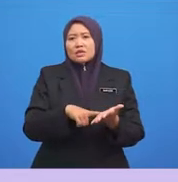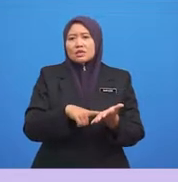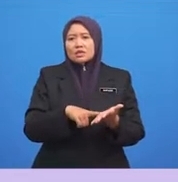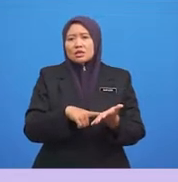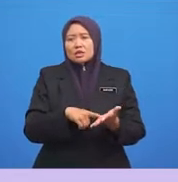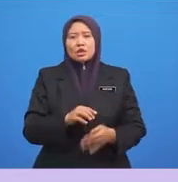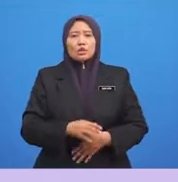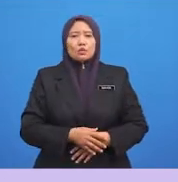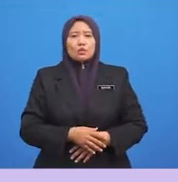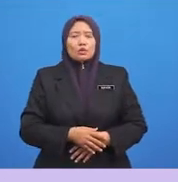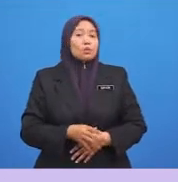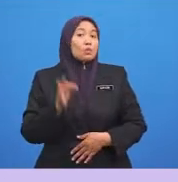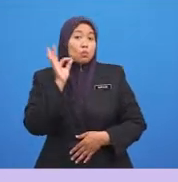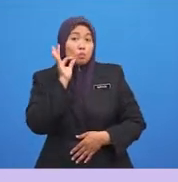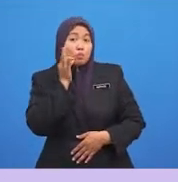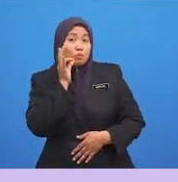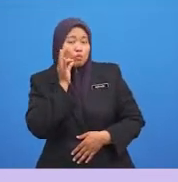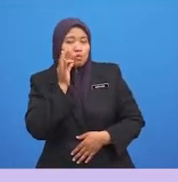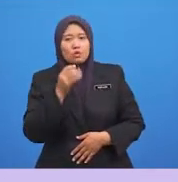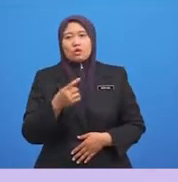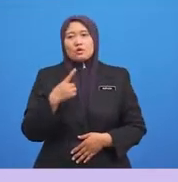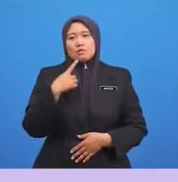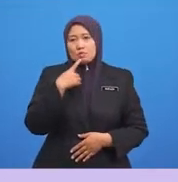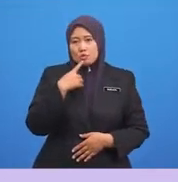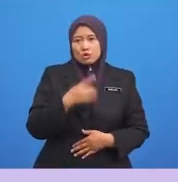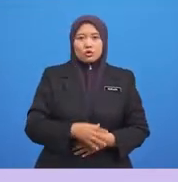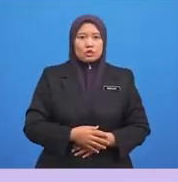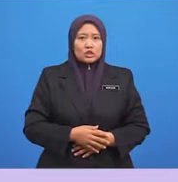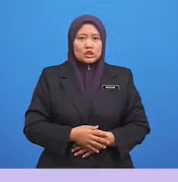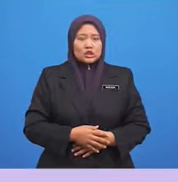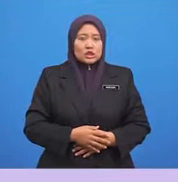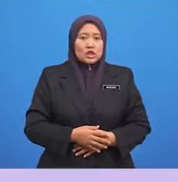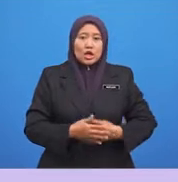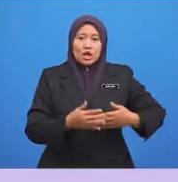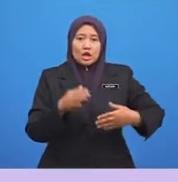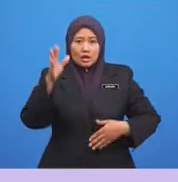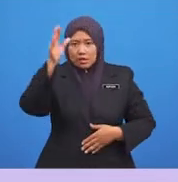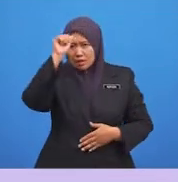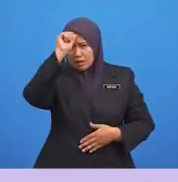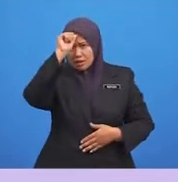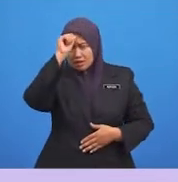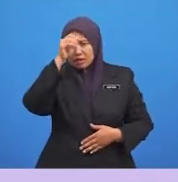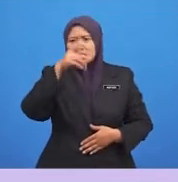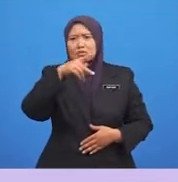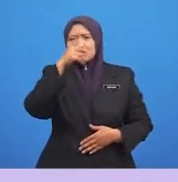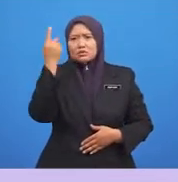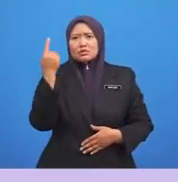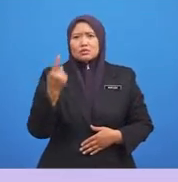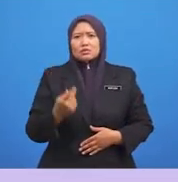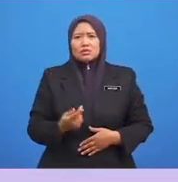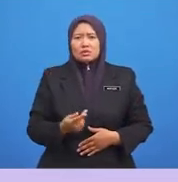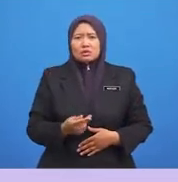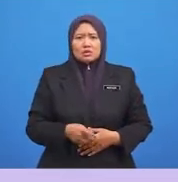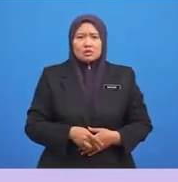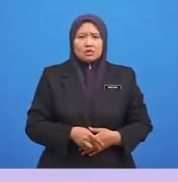Jawapannya ialah buah mulut. Yang kedua, ayah kenapa? Jadi apa?